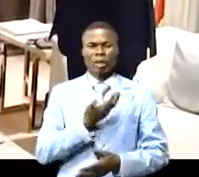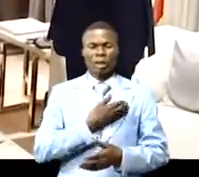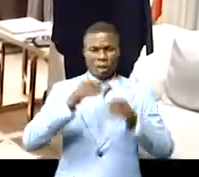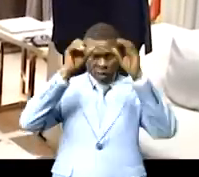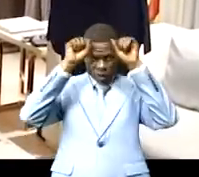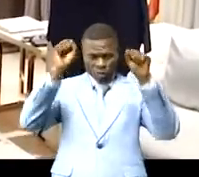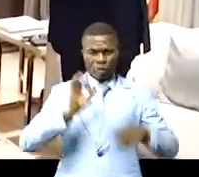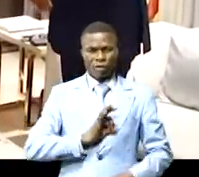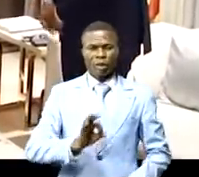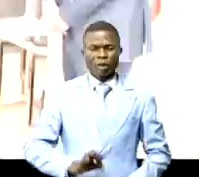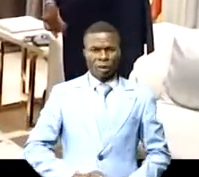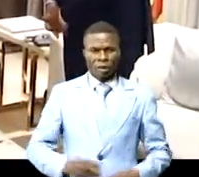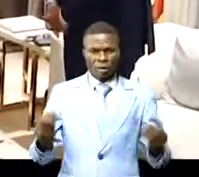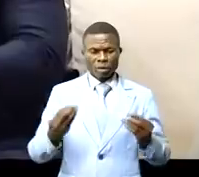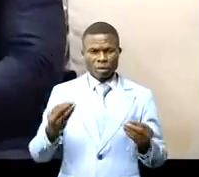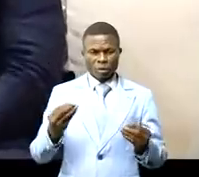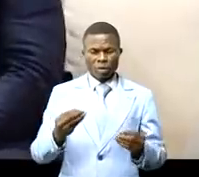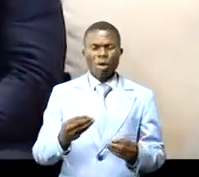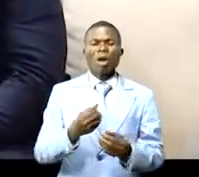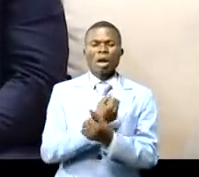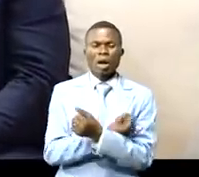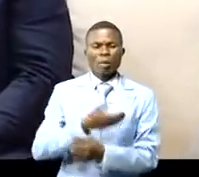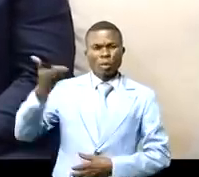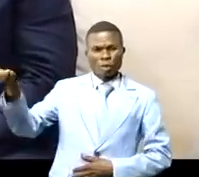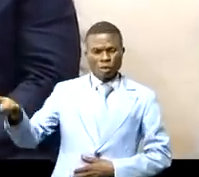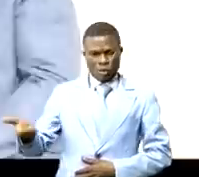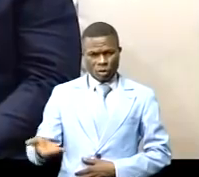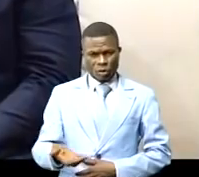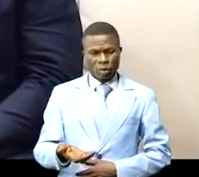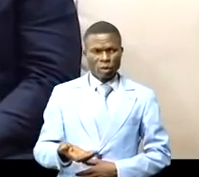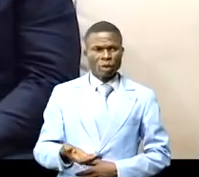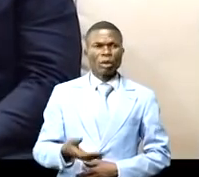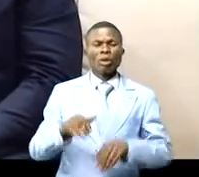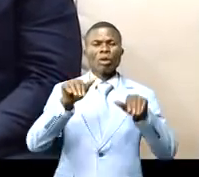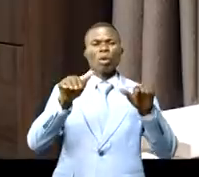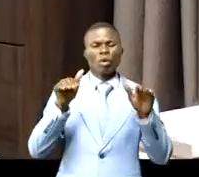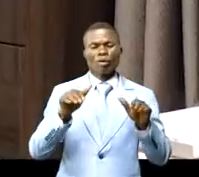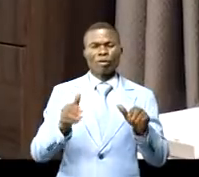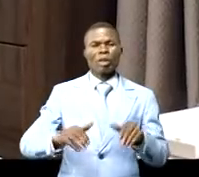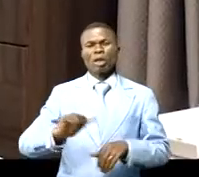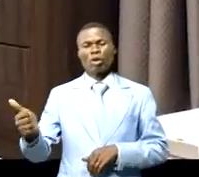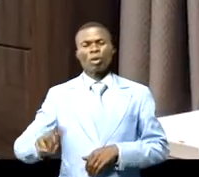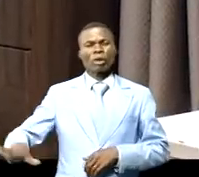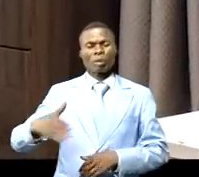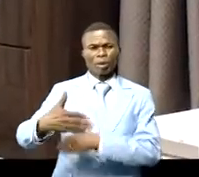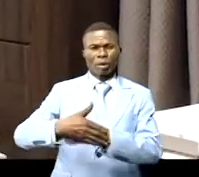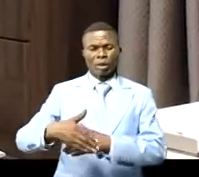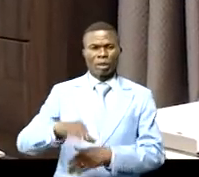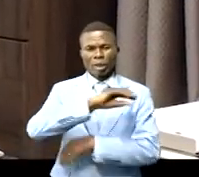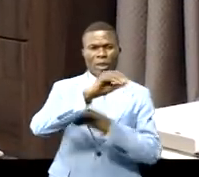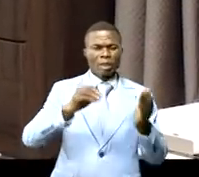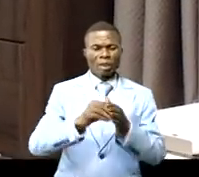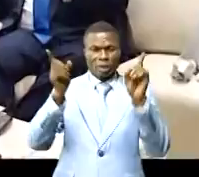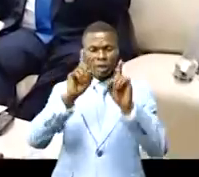Tshisekedi Tshilombo, pour l'hospitalité que la RDC accorde aux réfugiés des pays voisins. Le cas des Centrafricains